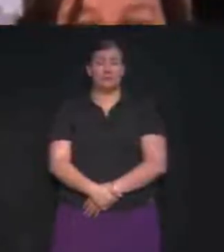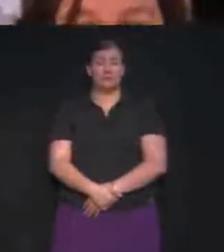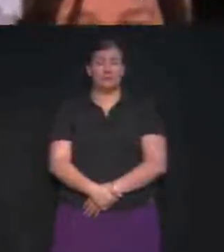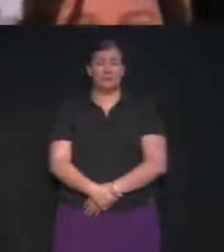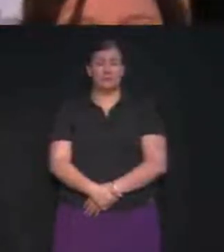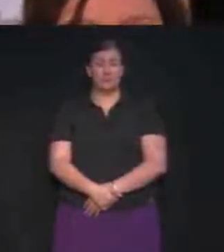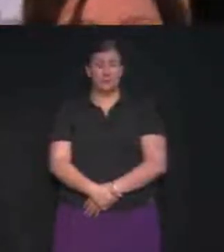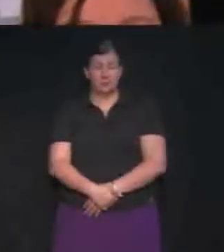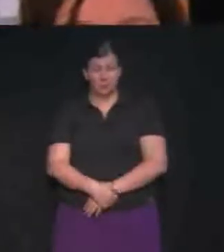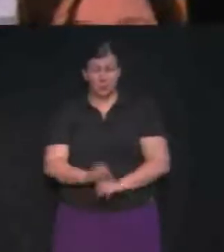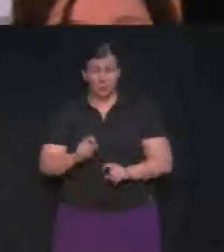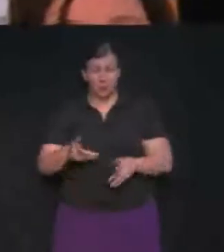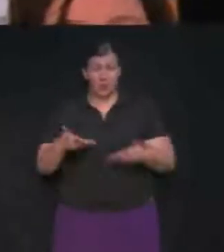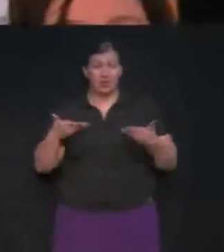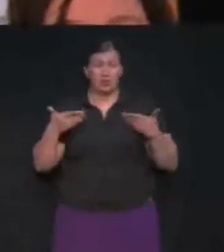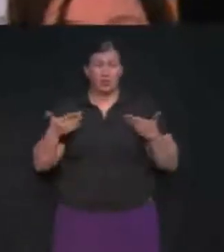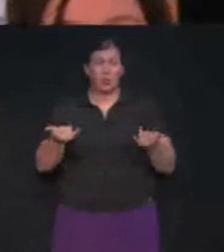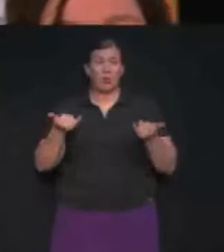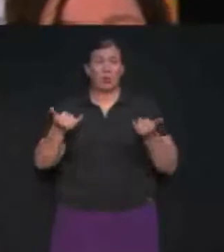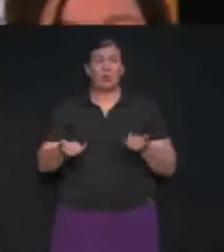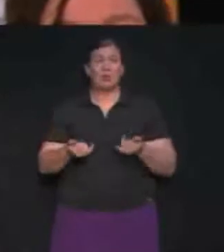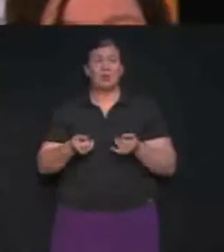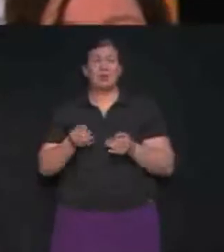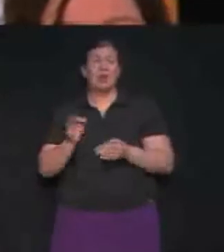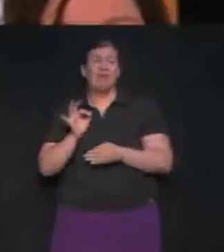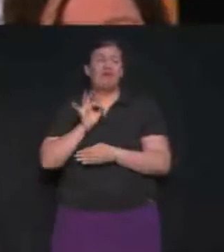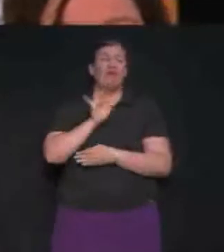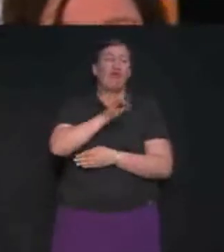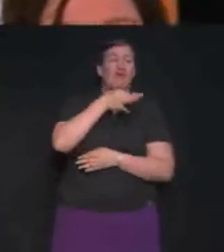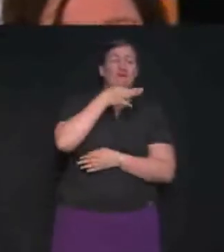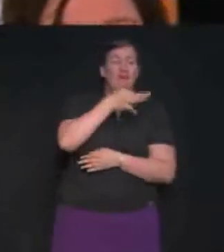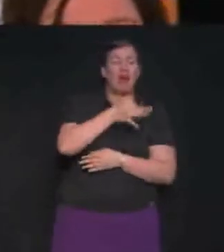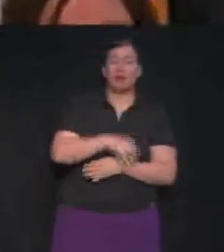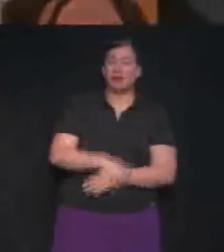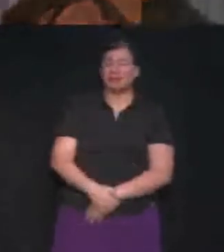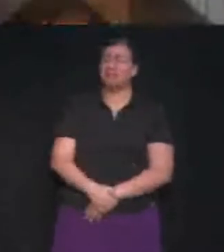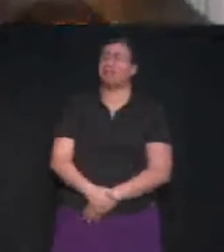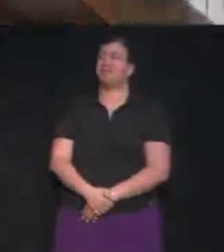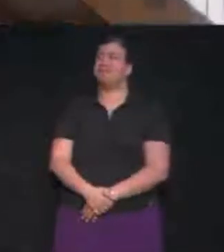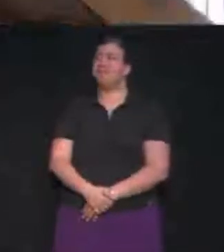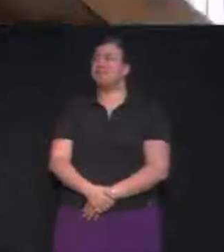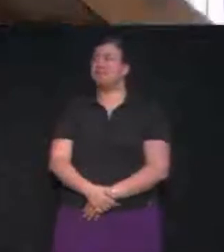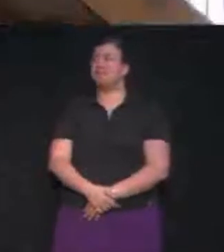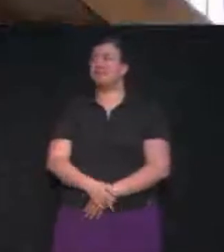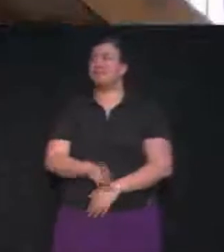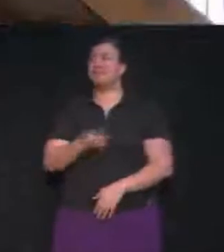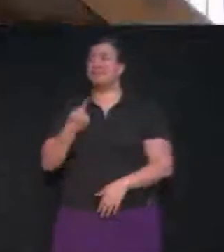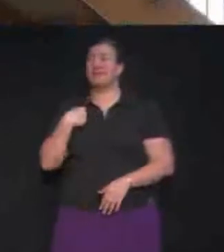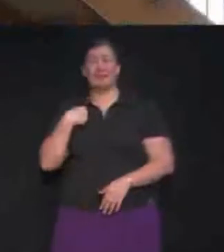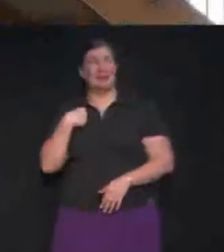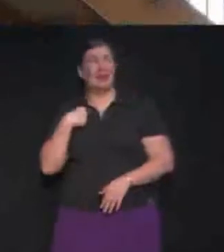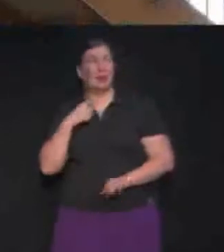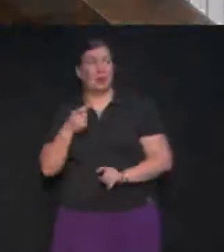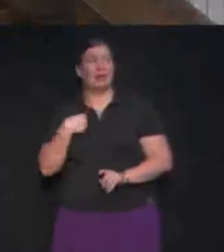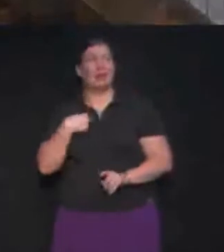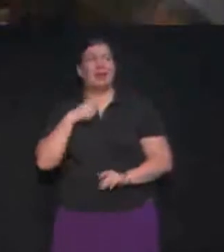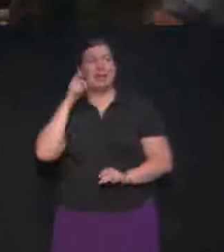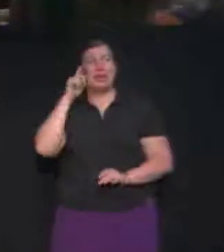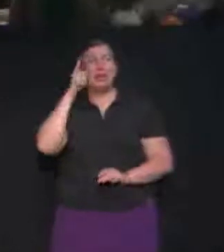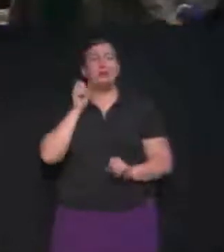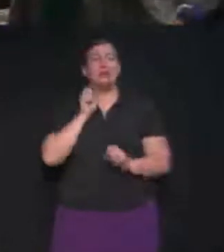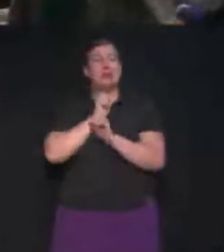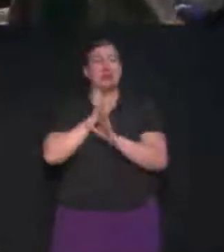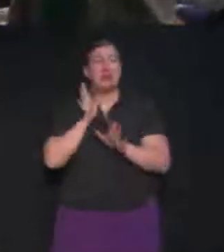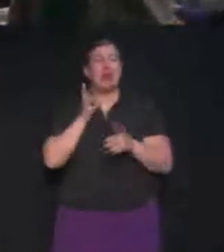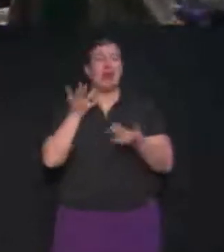so die pro Frage bitte stellen bin ich das ja ich denke es ist klar geworden dass wir ein